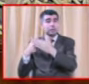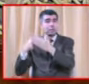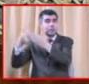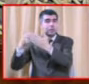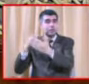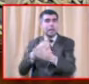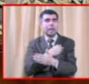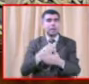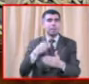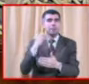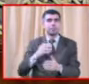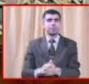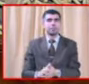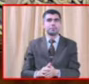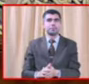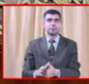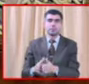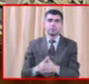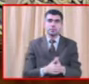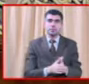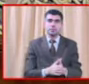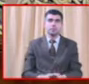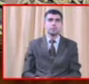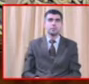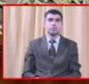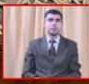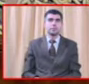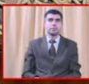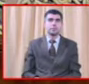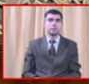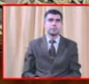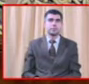للوحدة والتعادلية. تفضل السيد نائب.